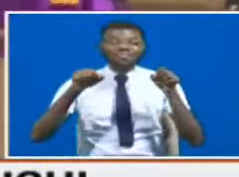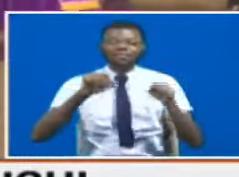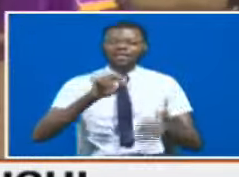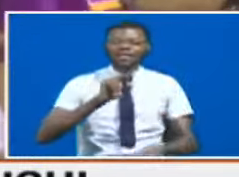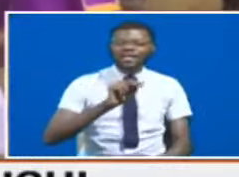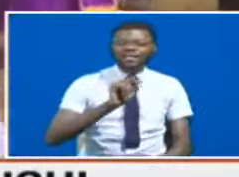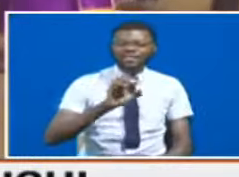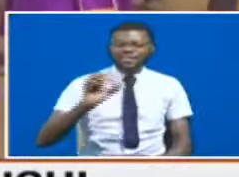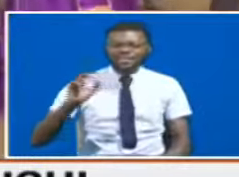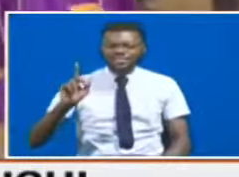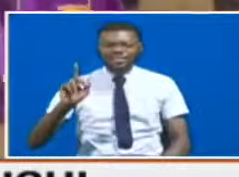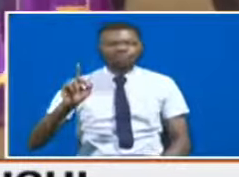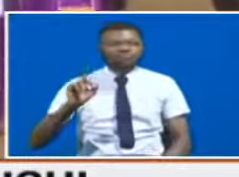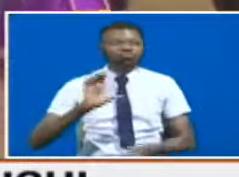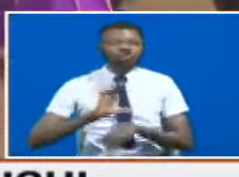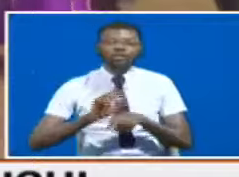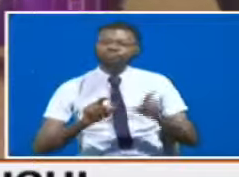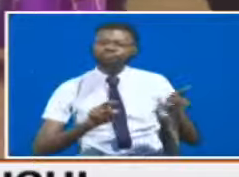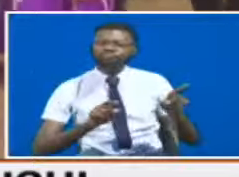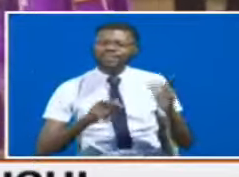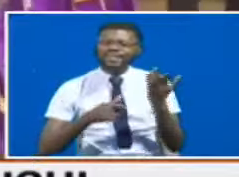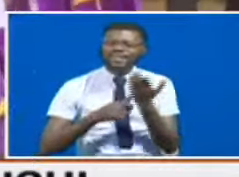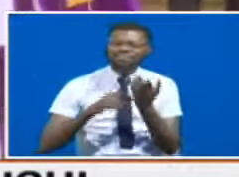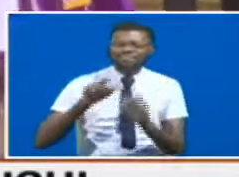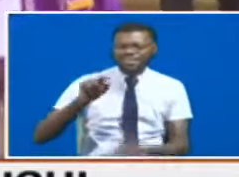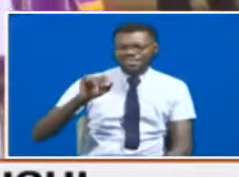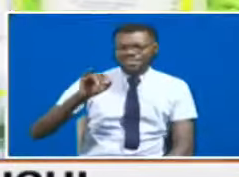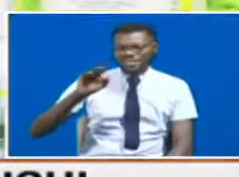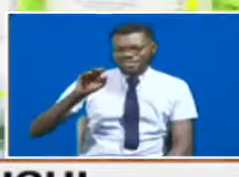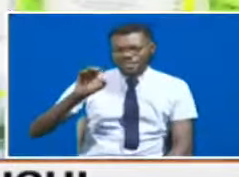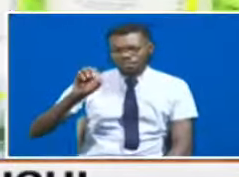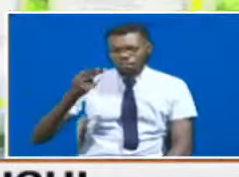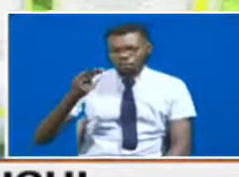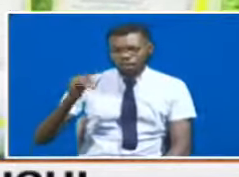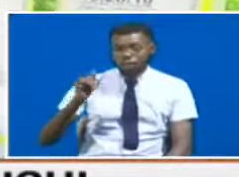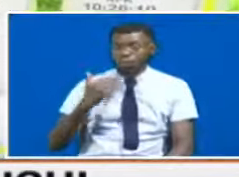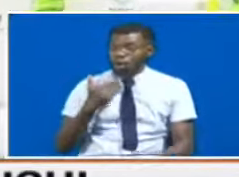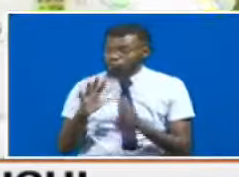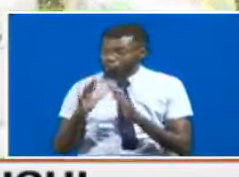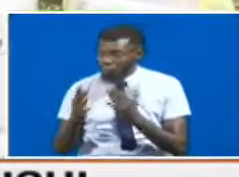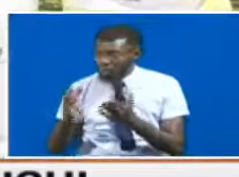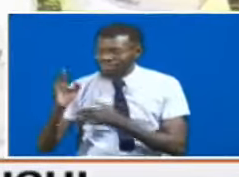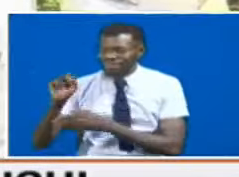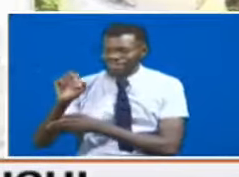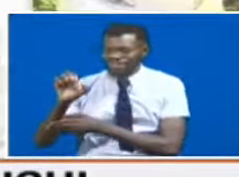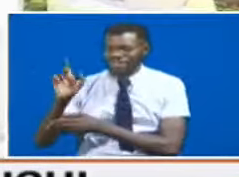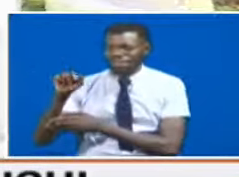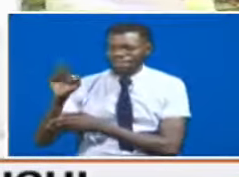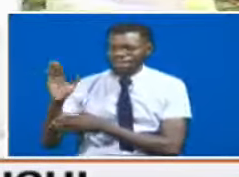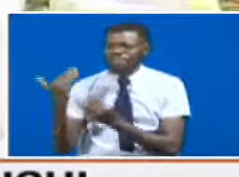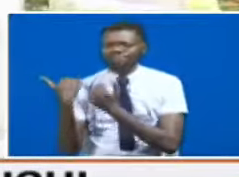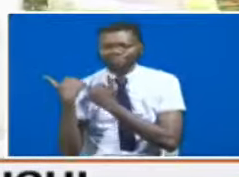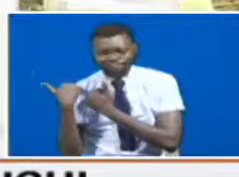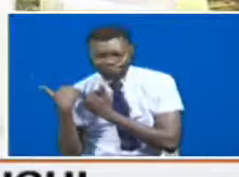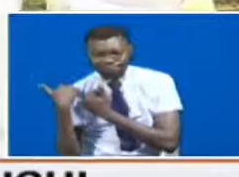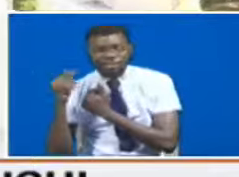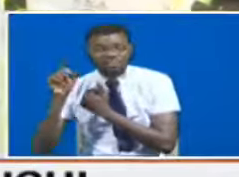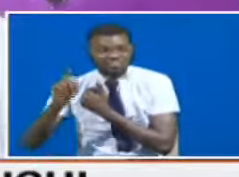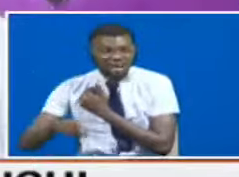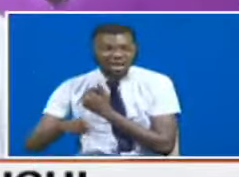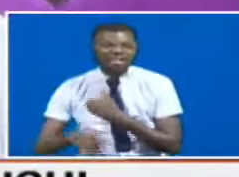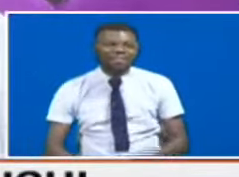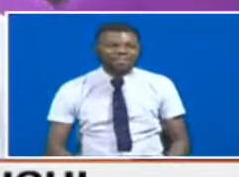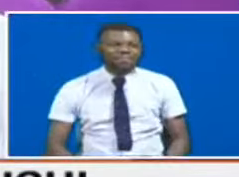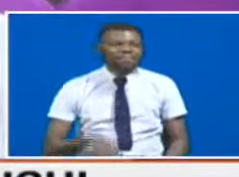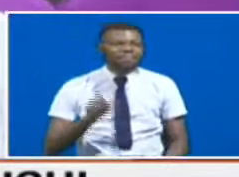NCCK Daktari Timothy Ndambuki ya kuitaka NCPB kuwajibika. Watu waajibike